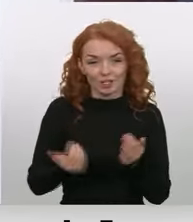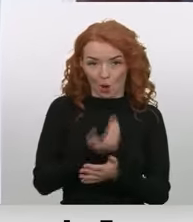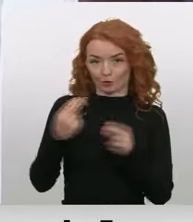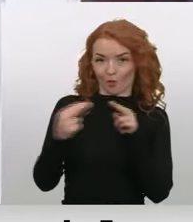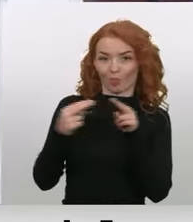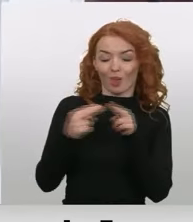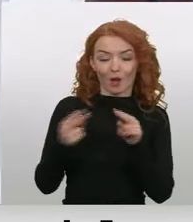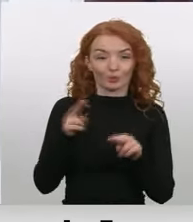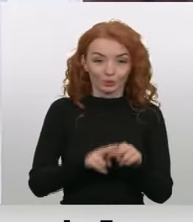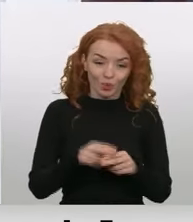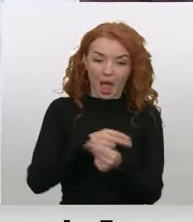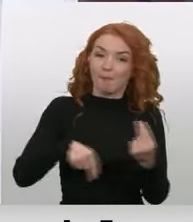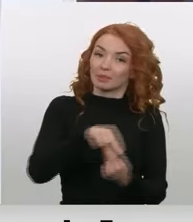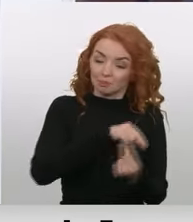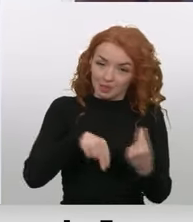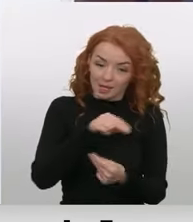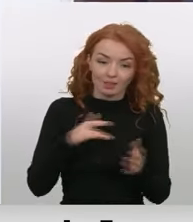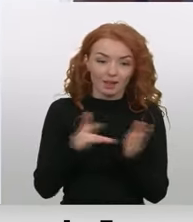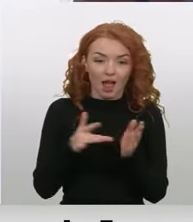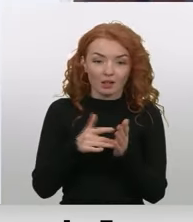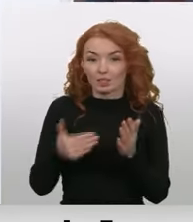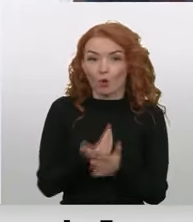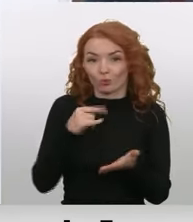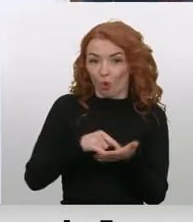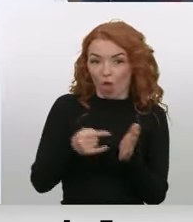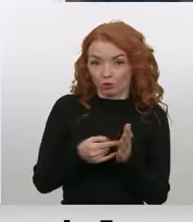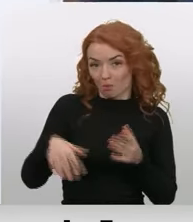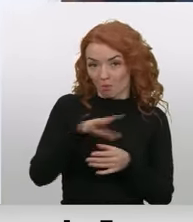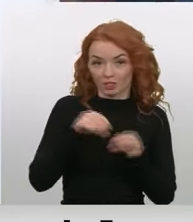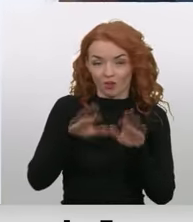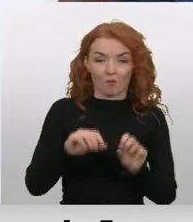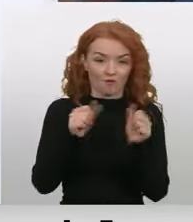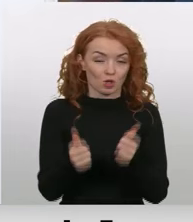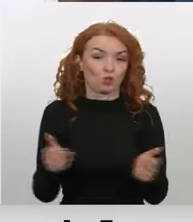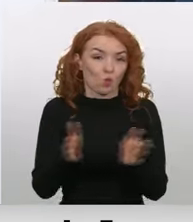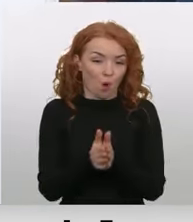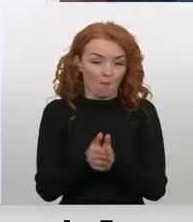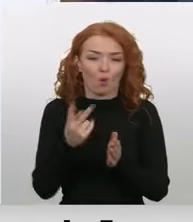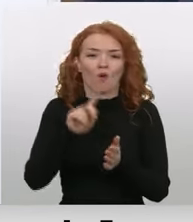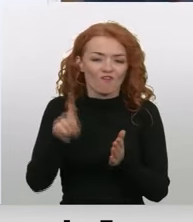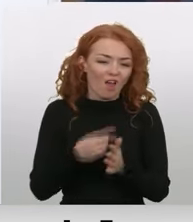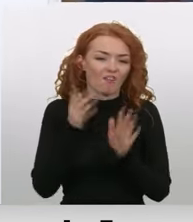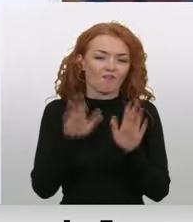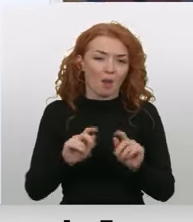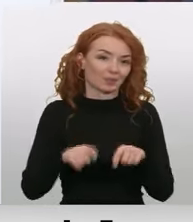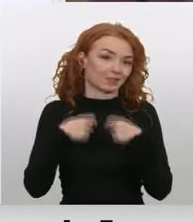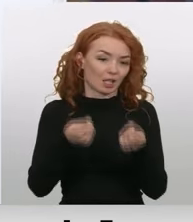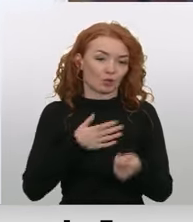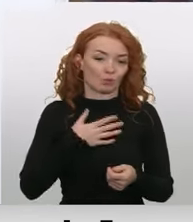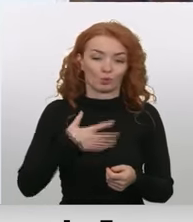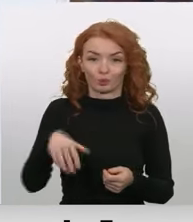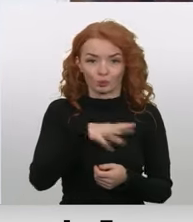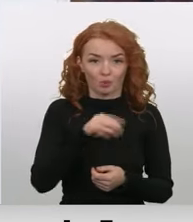pazīšanās un apspriest, kādas jaunas projekts mēs varētu veidot kopīgiem spēkiem, ko vēl mēs varētu sniegt mūsu bērniem,